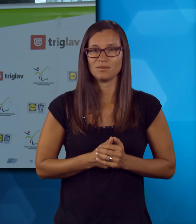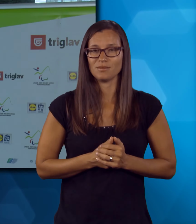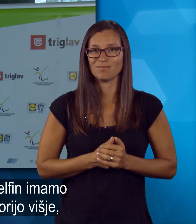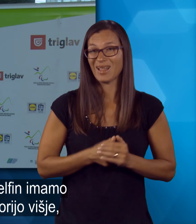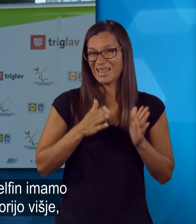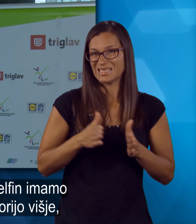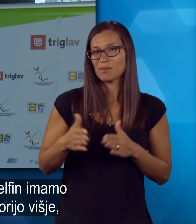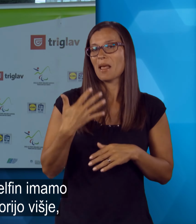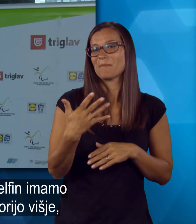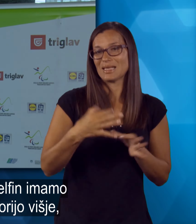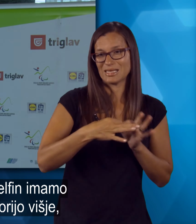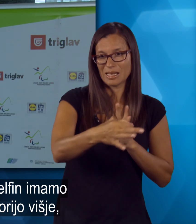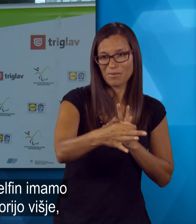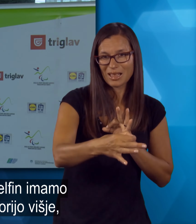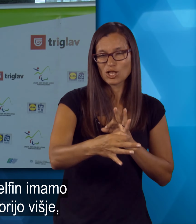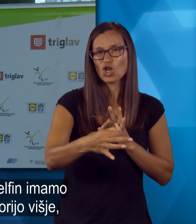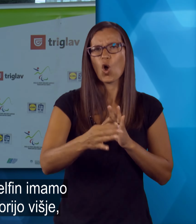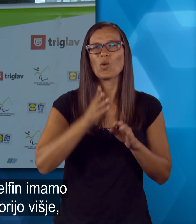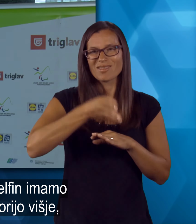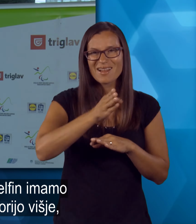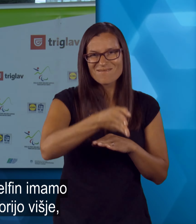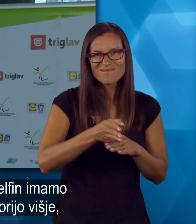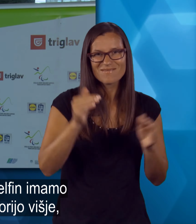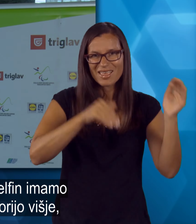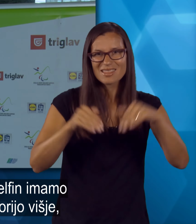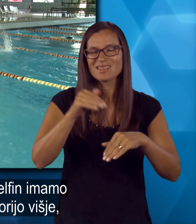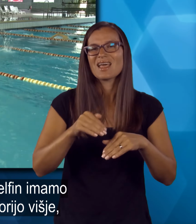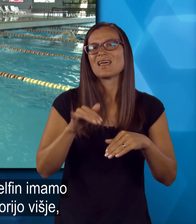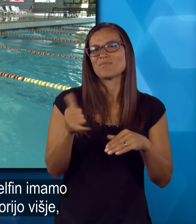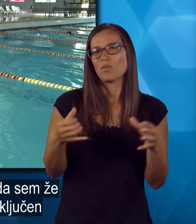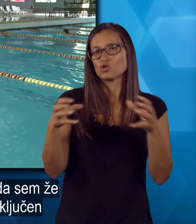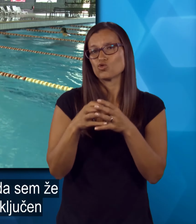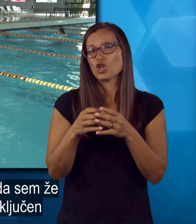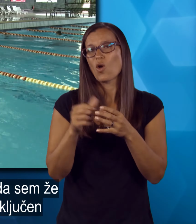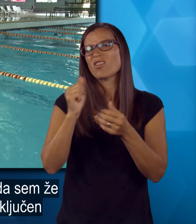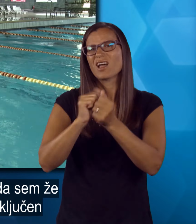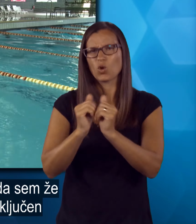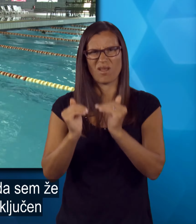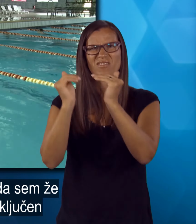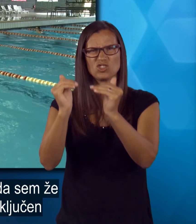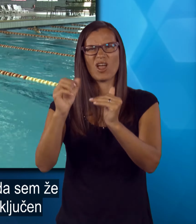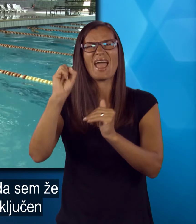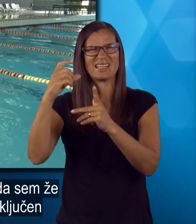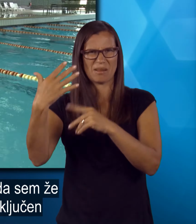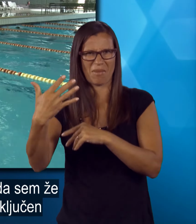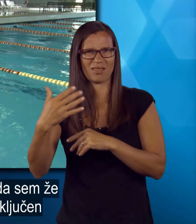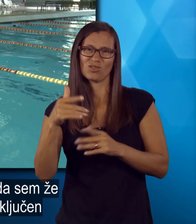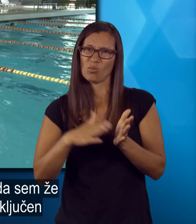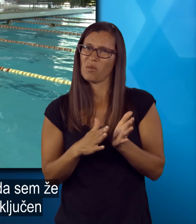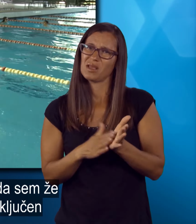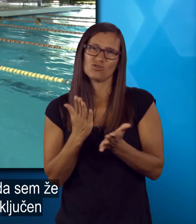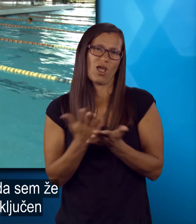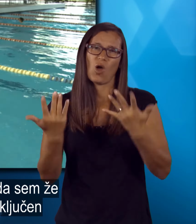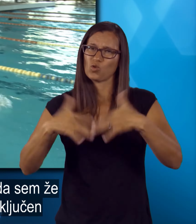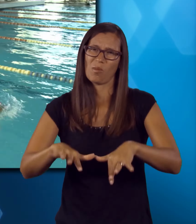V disciplini 50 metrov Delfin imamo združeno z eno kategorijo višje S5, kar pomeni, da sem že v bistvu